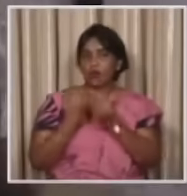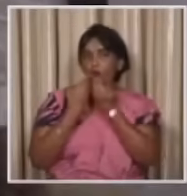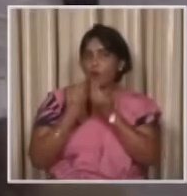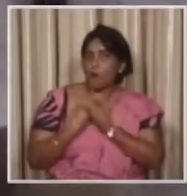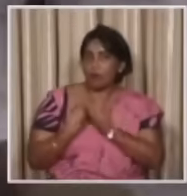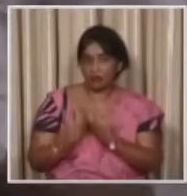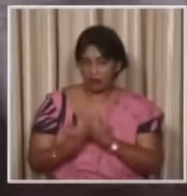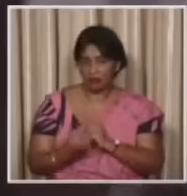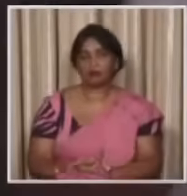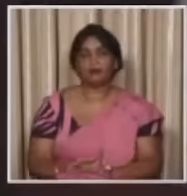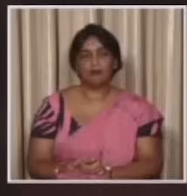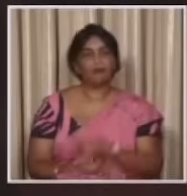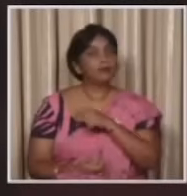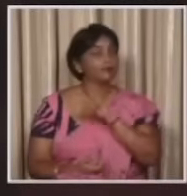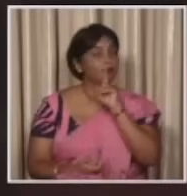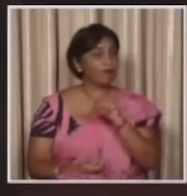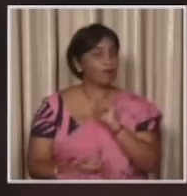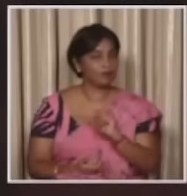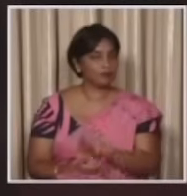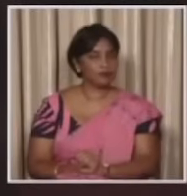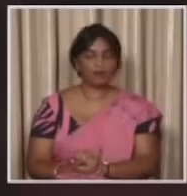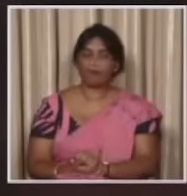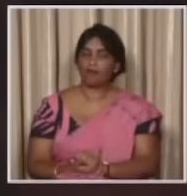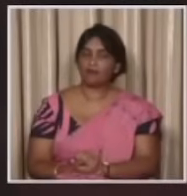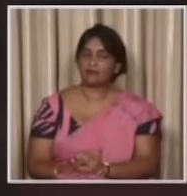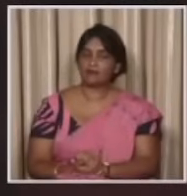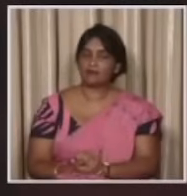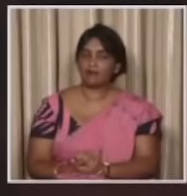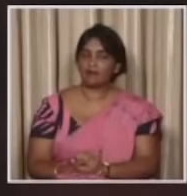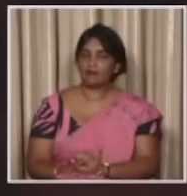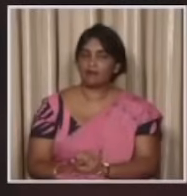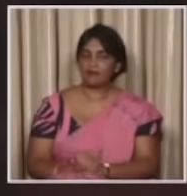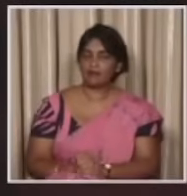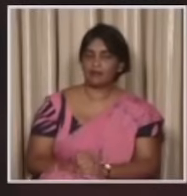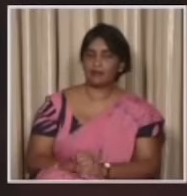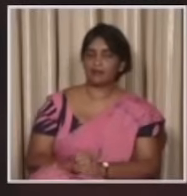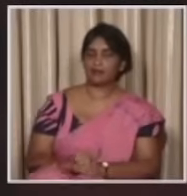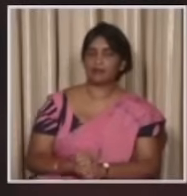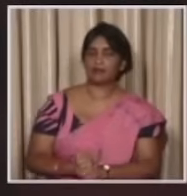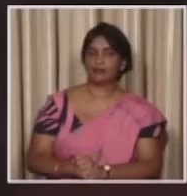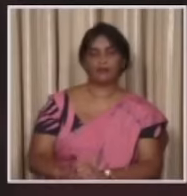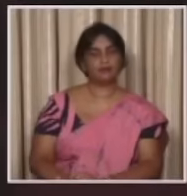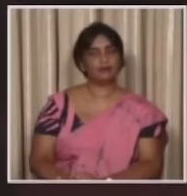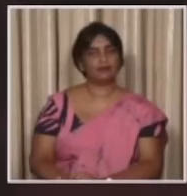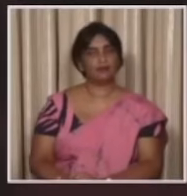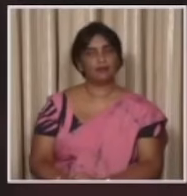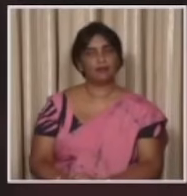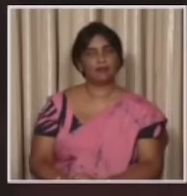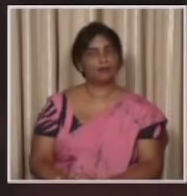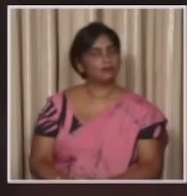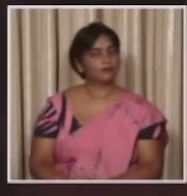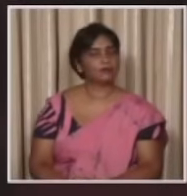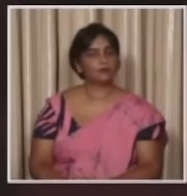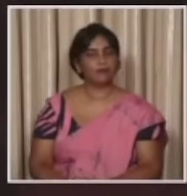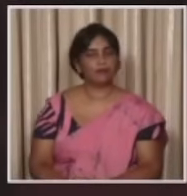උපදෙස්යක්වත් ගත්තද කියලා. මේකේ මොකද්ද කියන්නේ? Reducing electricity generation cost. Reaching strategic electricity generation